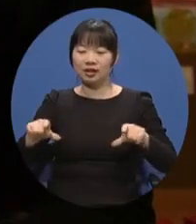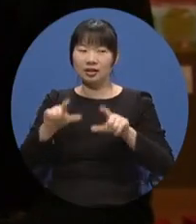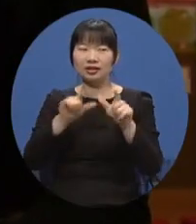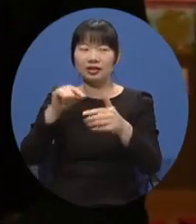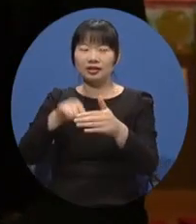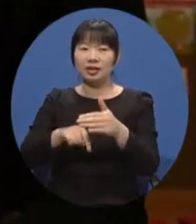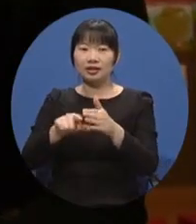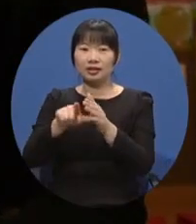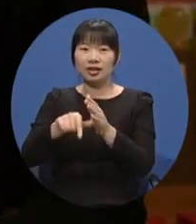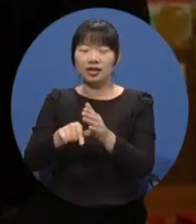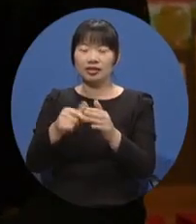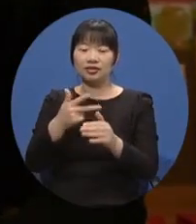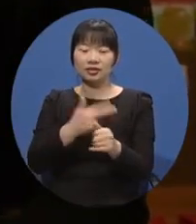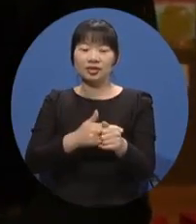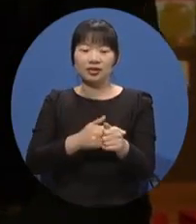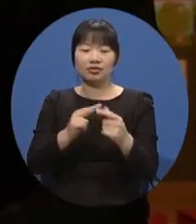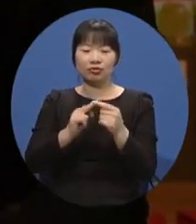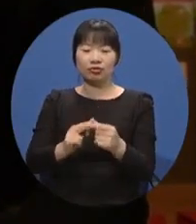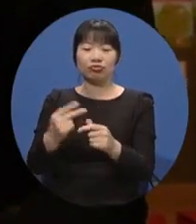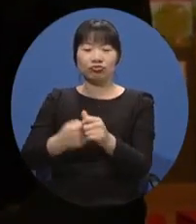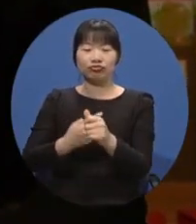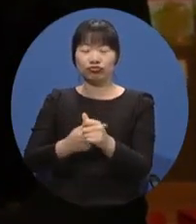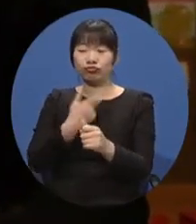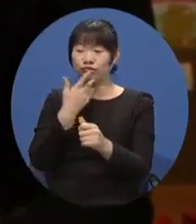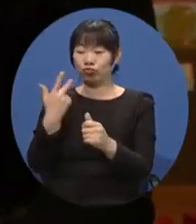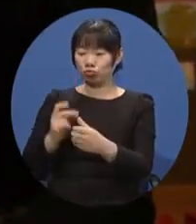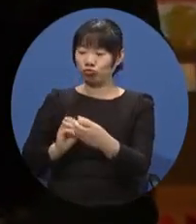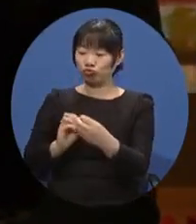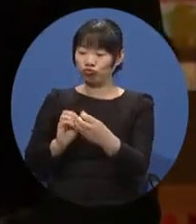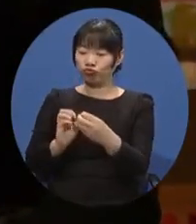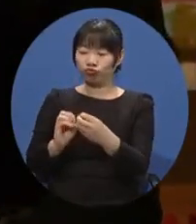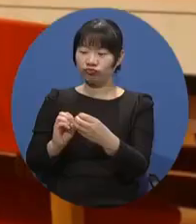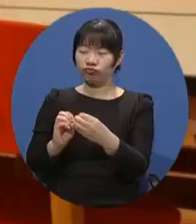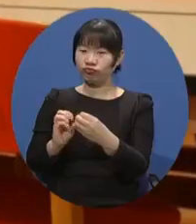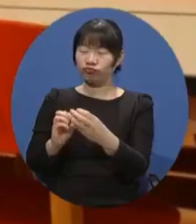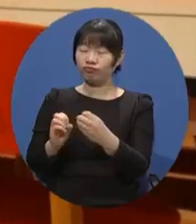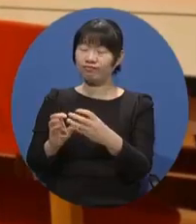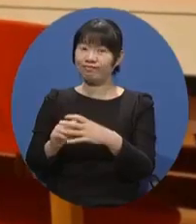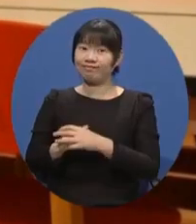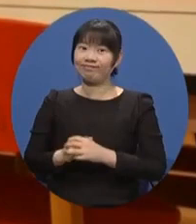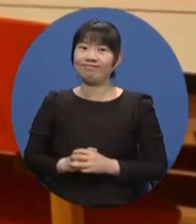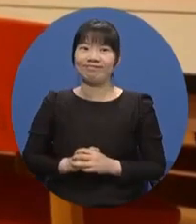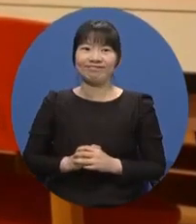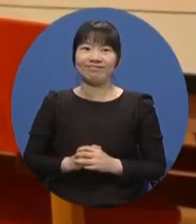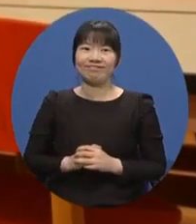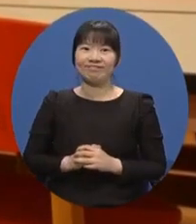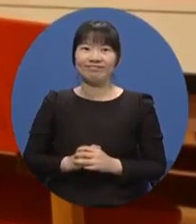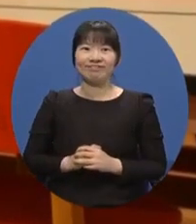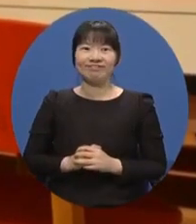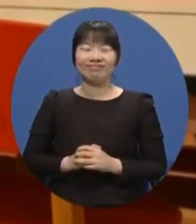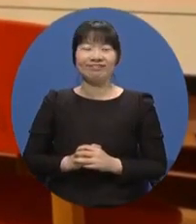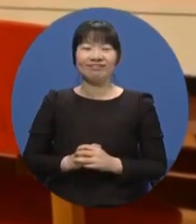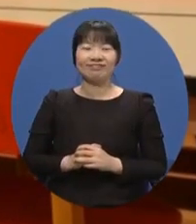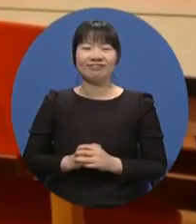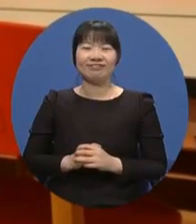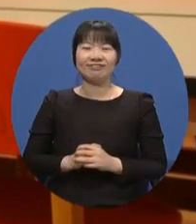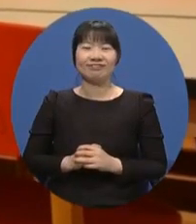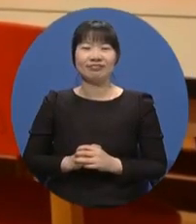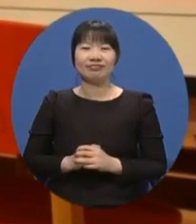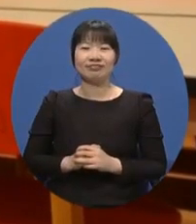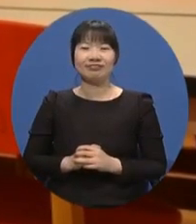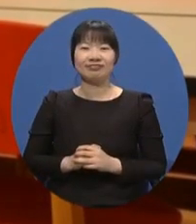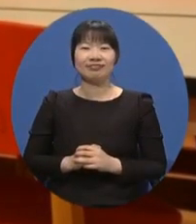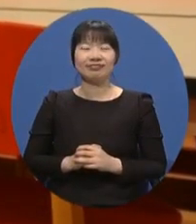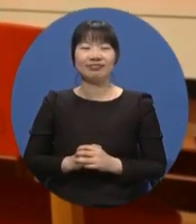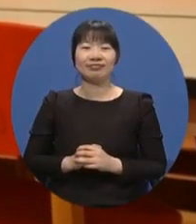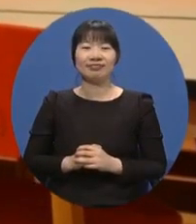일상생활에서도 선생님과 자연스럽게 영어로 대화를 나누는데요. Strawberry, plum. Plum? Plum is a little